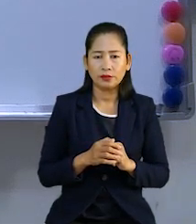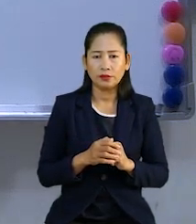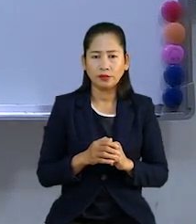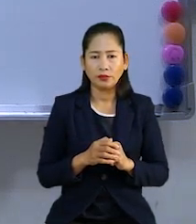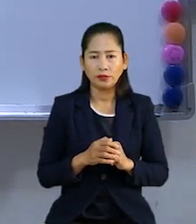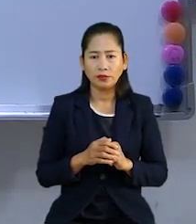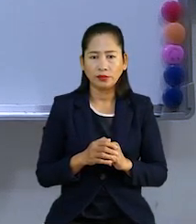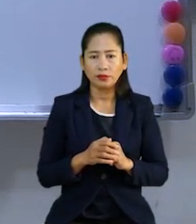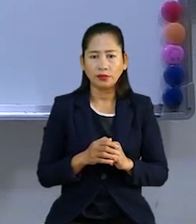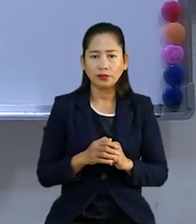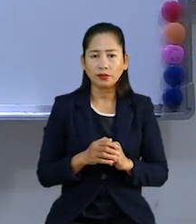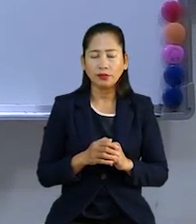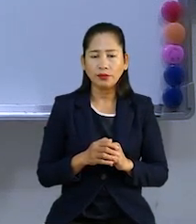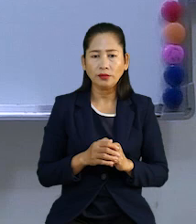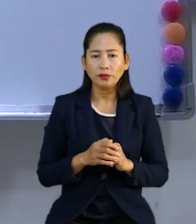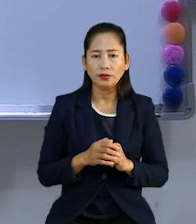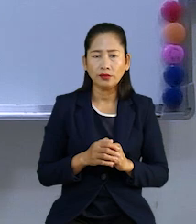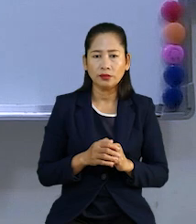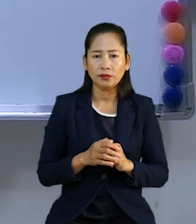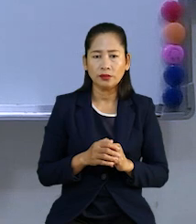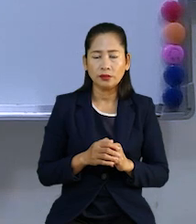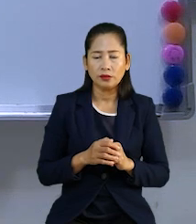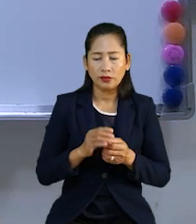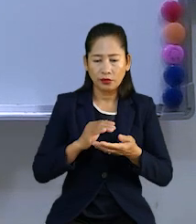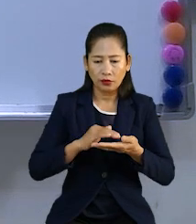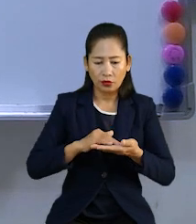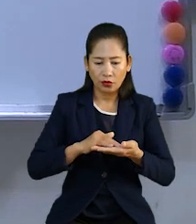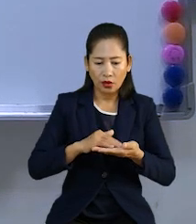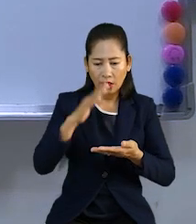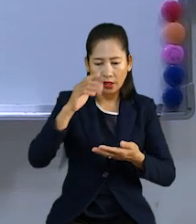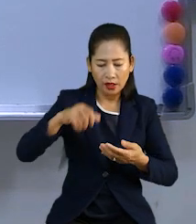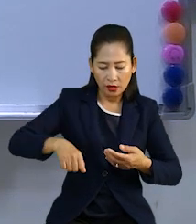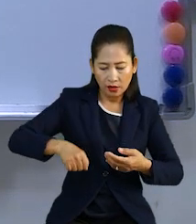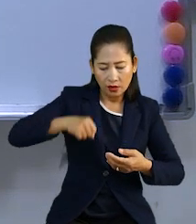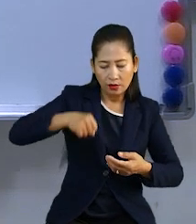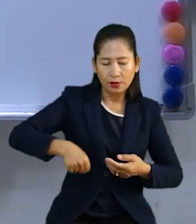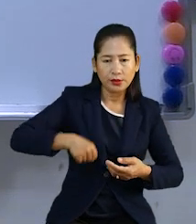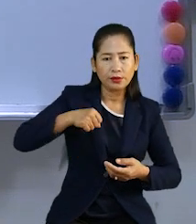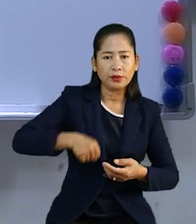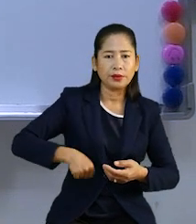thá nên cứ thay cả bố mà còn á